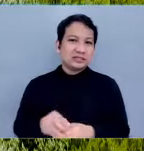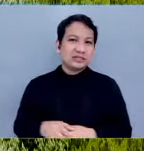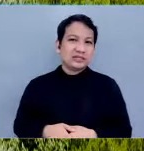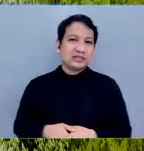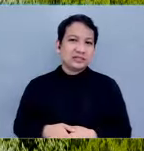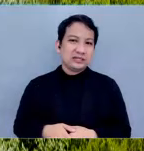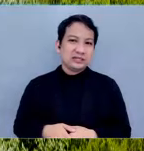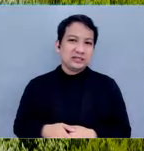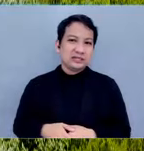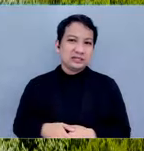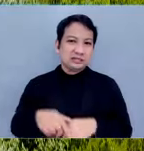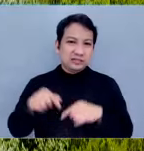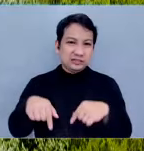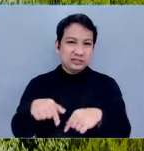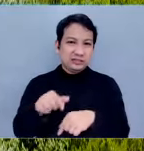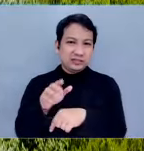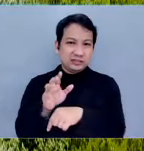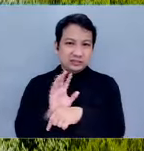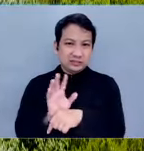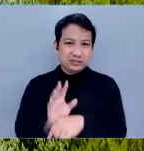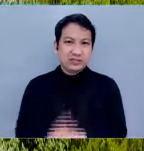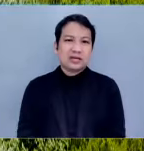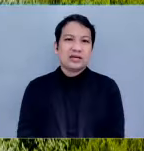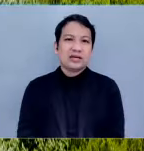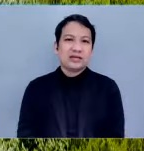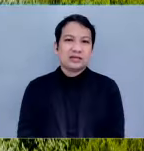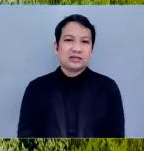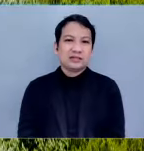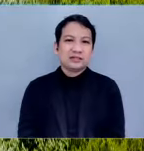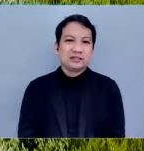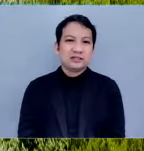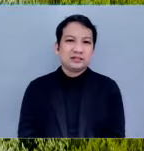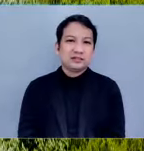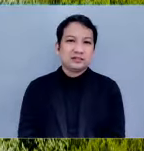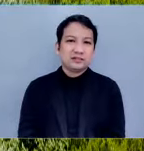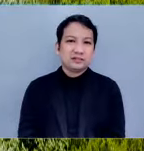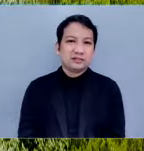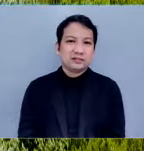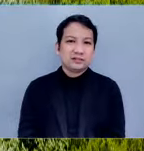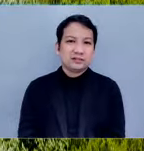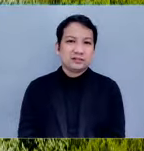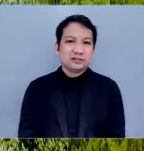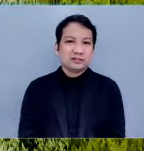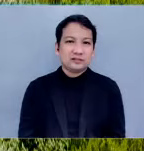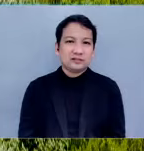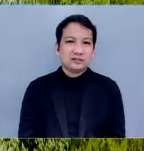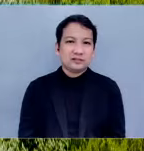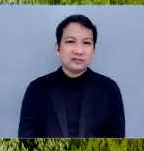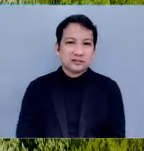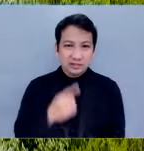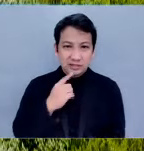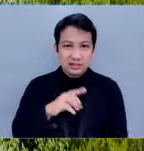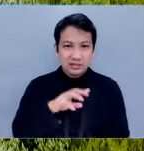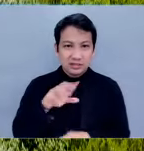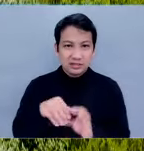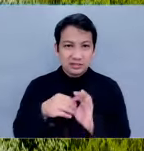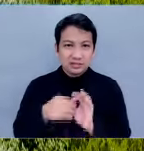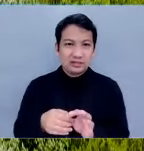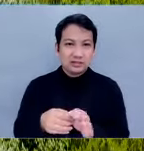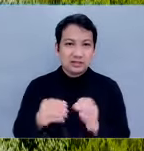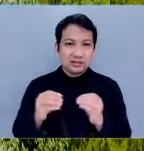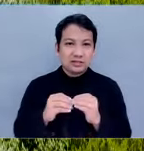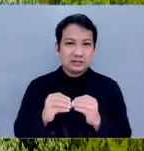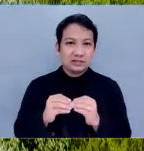this movie. That's so nice. It's good. Mm-hmm. She made sure that she was part of it. I love so. It. Nice. Akala ko Moira is also going to